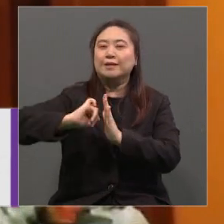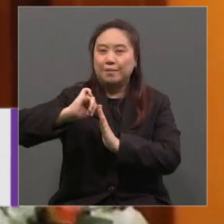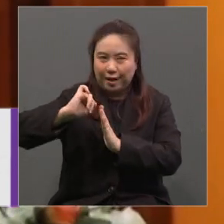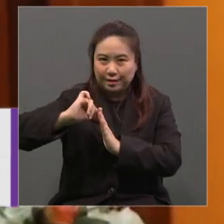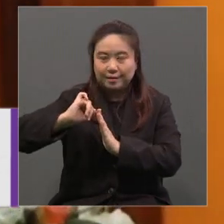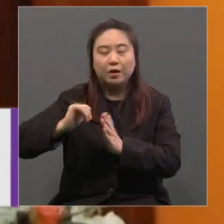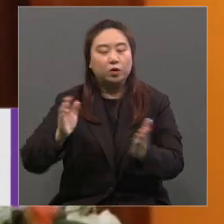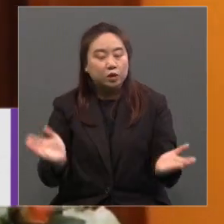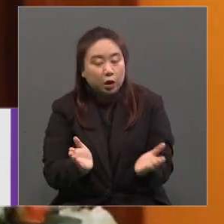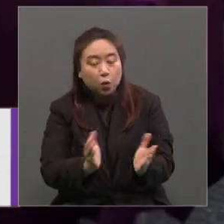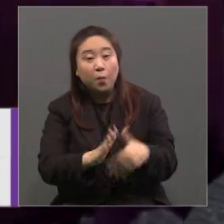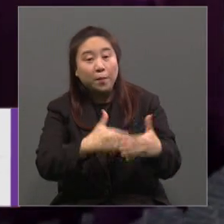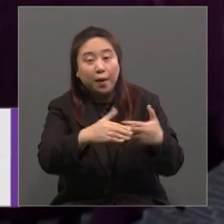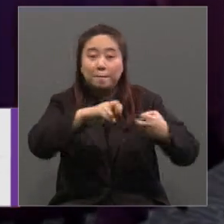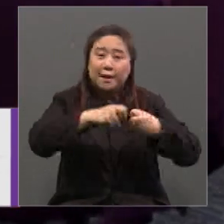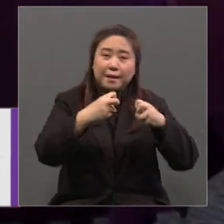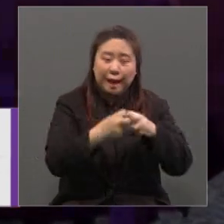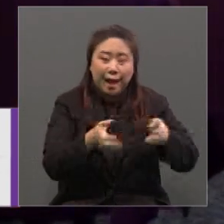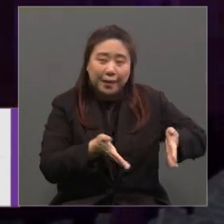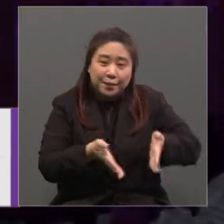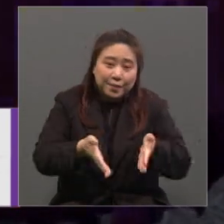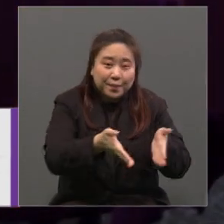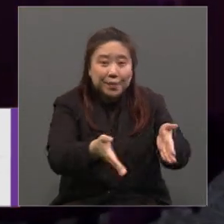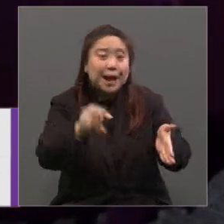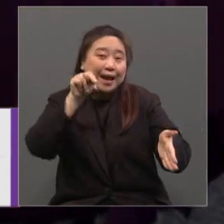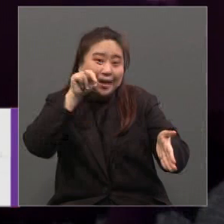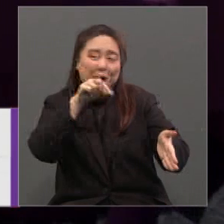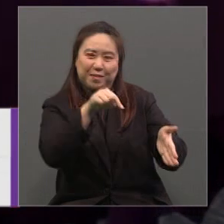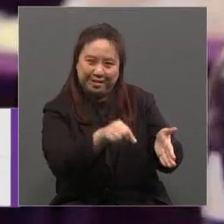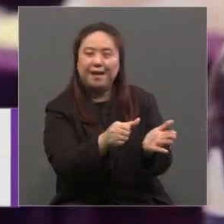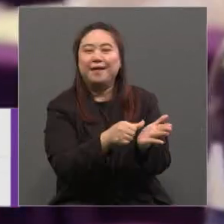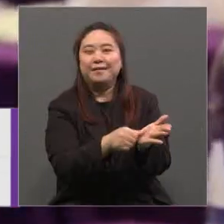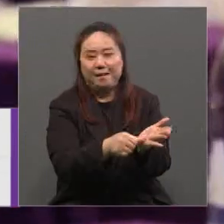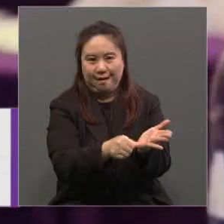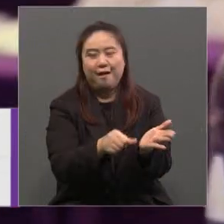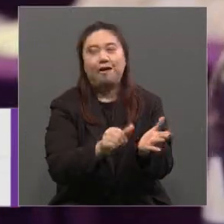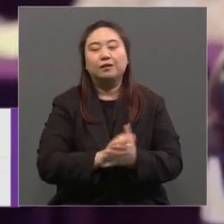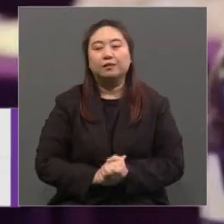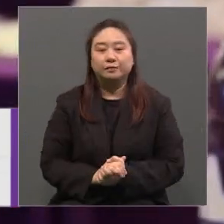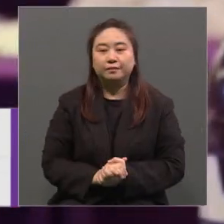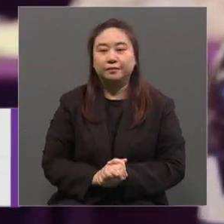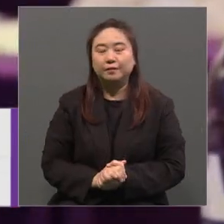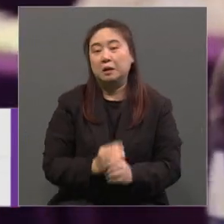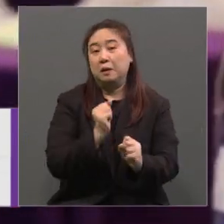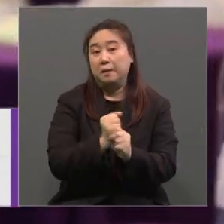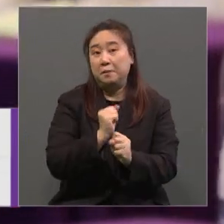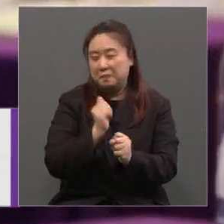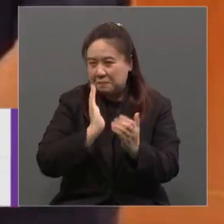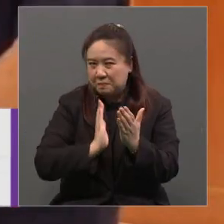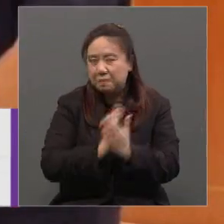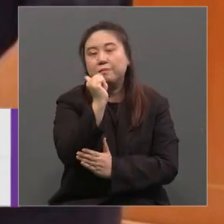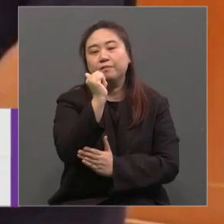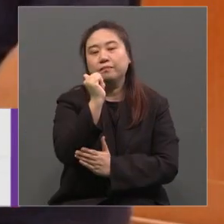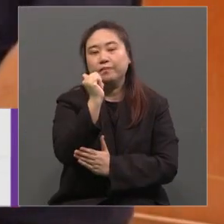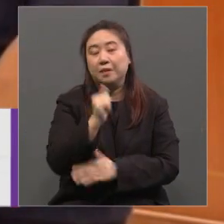การขับเคลื่อนการพัฒนาและแก้ไขปัญหาคลองแม่ข่าได้อย่างมีประสิทธิภาพและยั่งยืนเกิดผลสำฤทธิ์ที่เป็นรูปธร